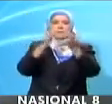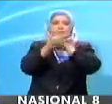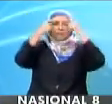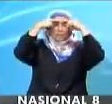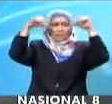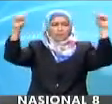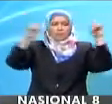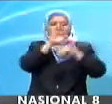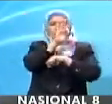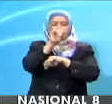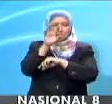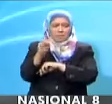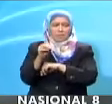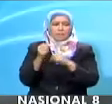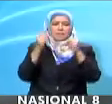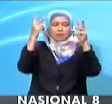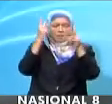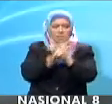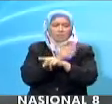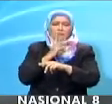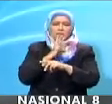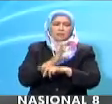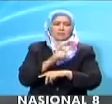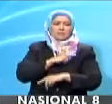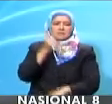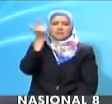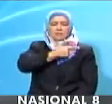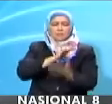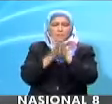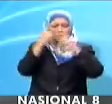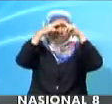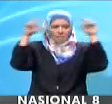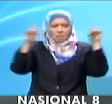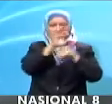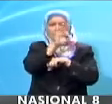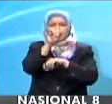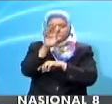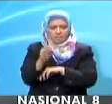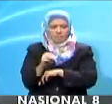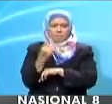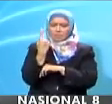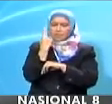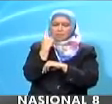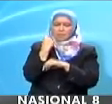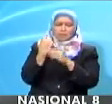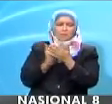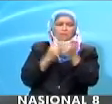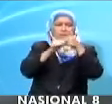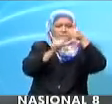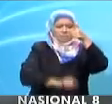Dah berapa banyak kali saya cakap saya tak nak jadi Presiden FAM. Baru-baru ni, ahli jawatan kuasa